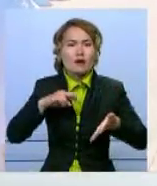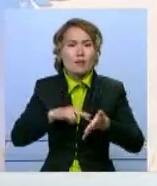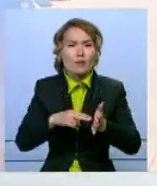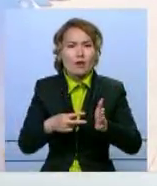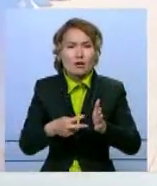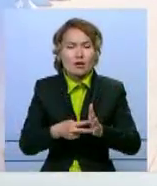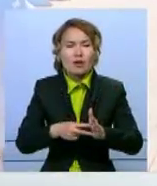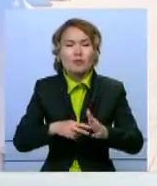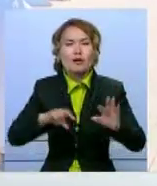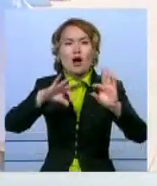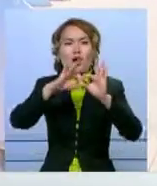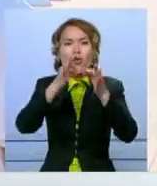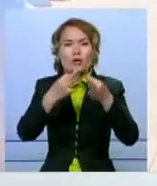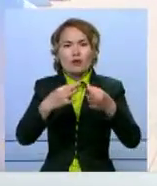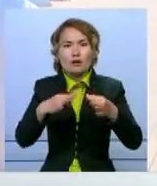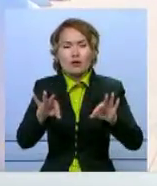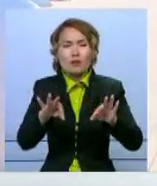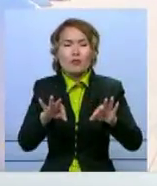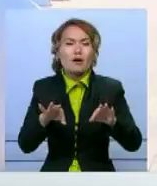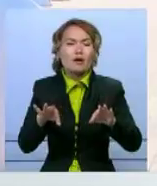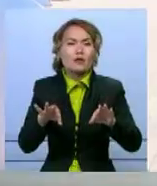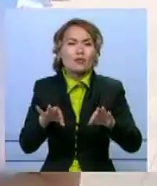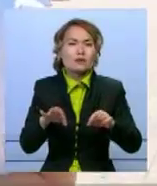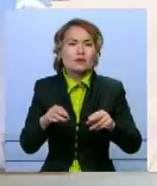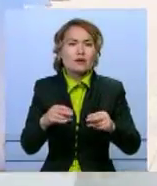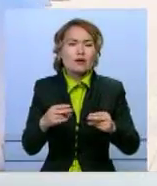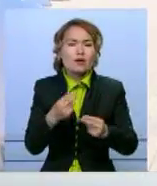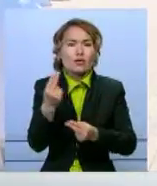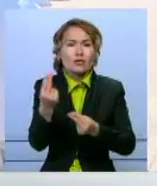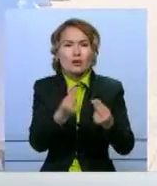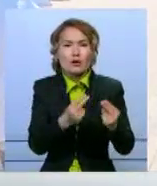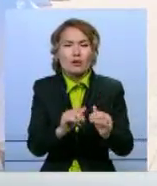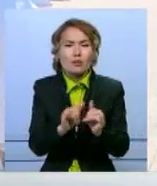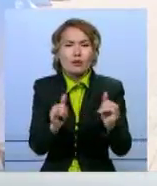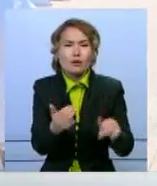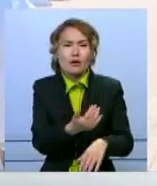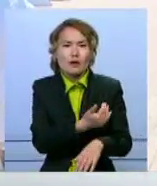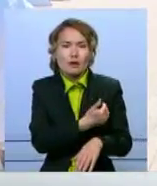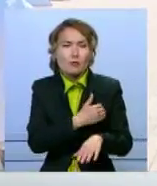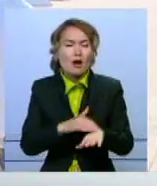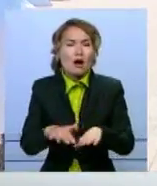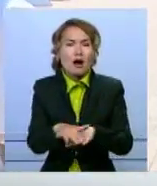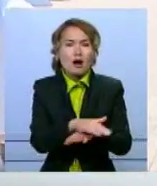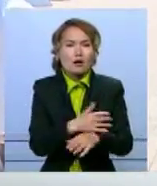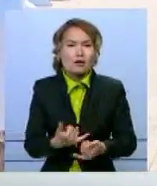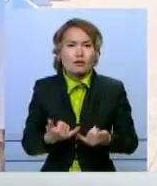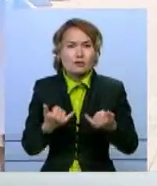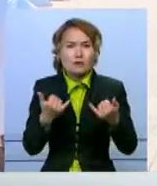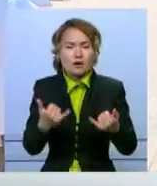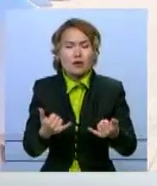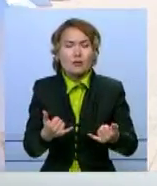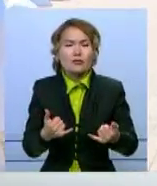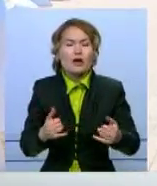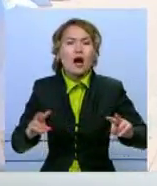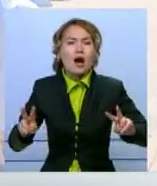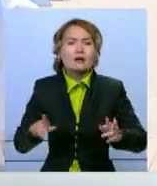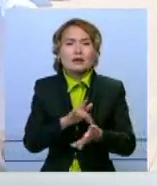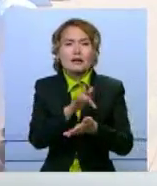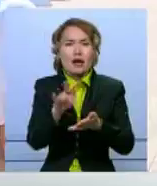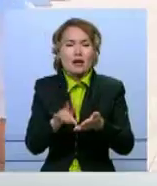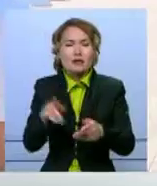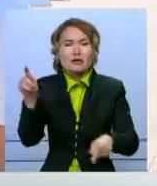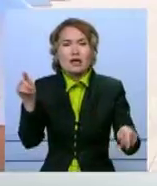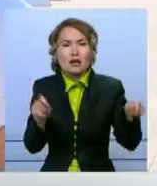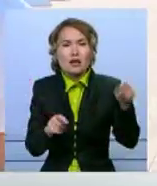және көркем өнерді халыққа ұсыну деп санаймыз. Яғни нұржол бойында серуендеп жүрген астаналықтар және қонақтар